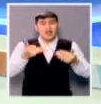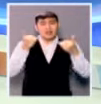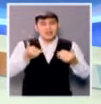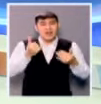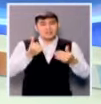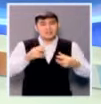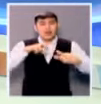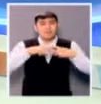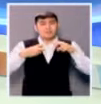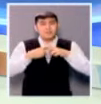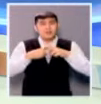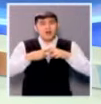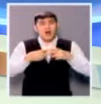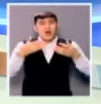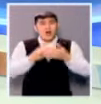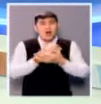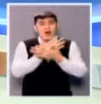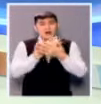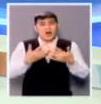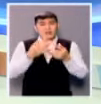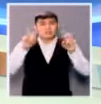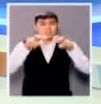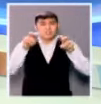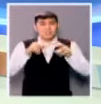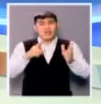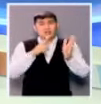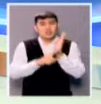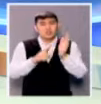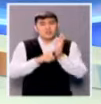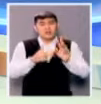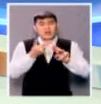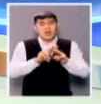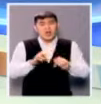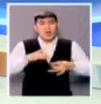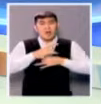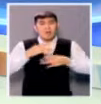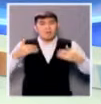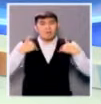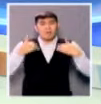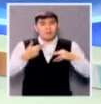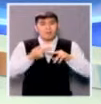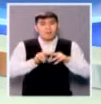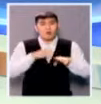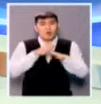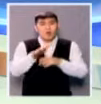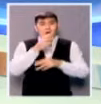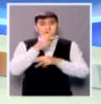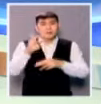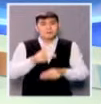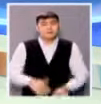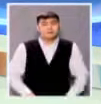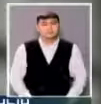заманғы проблемасы және пәнаралық зерттеулер. 70-тің желкеніне келген мерейтой иегері туралы толығырақ келесі бейне